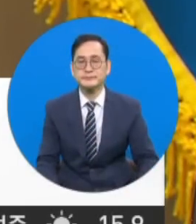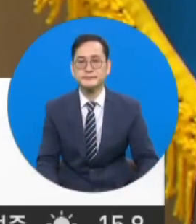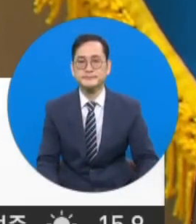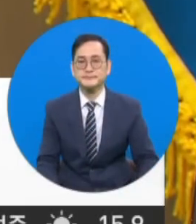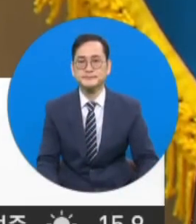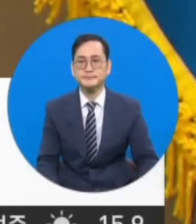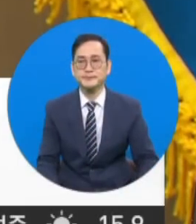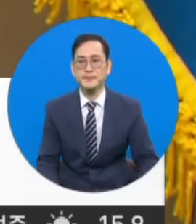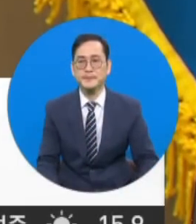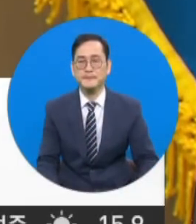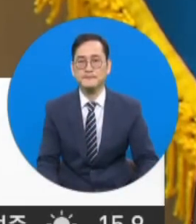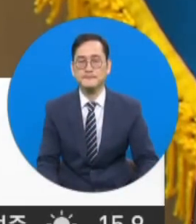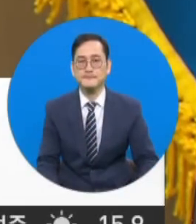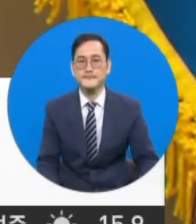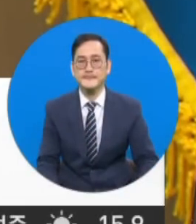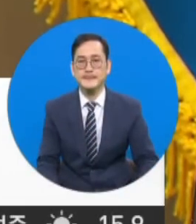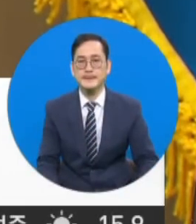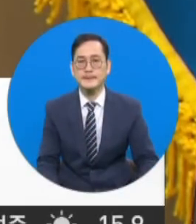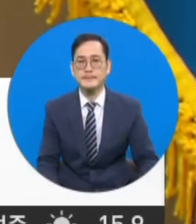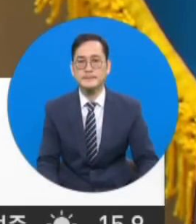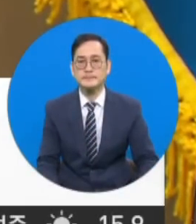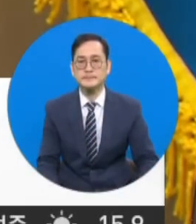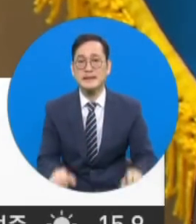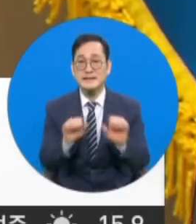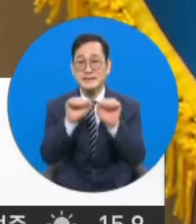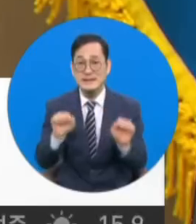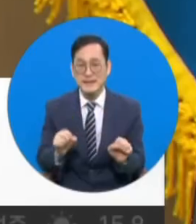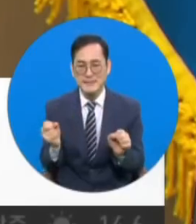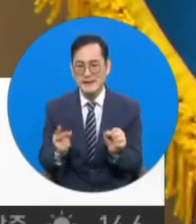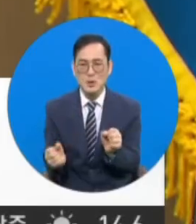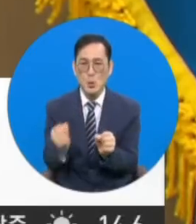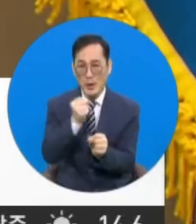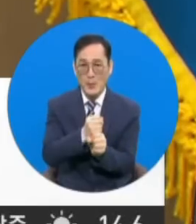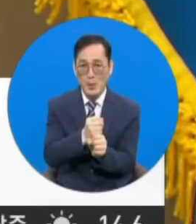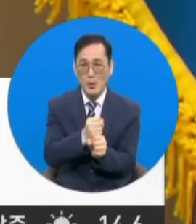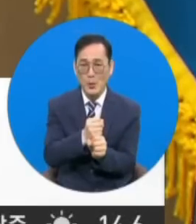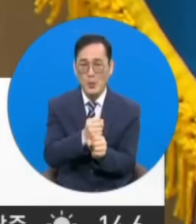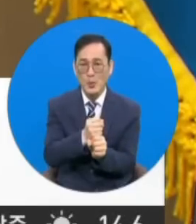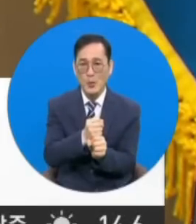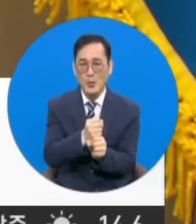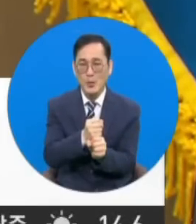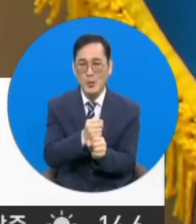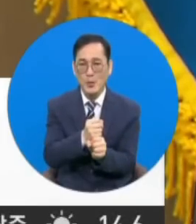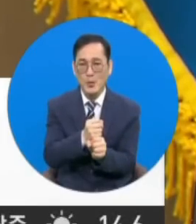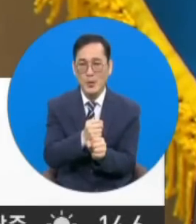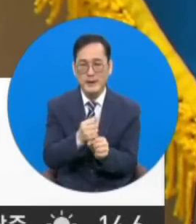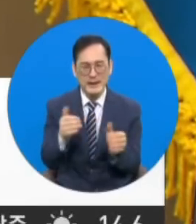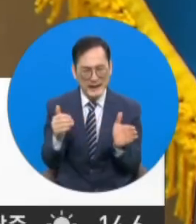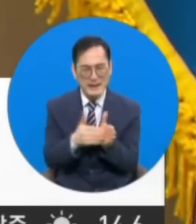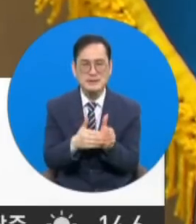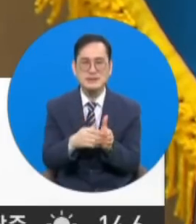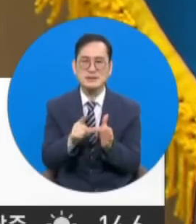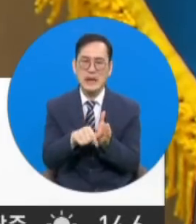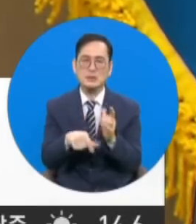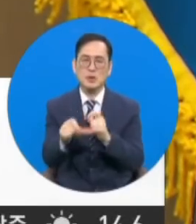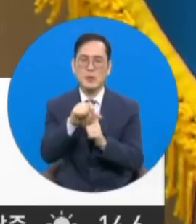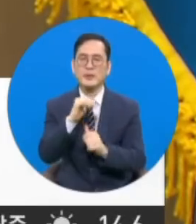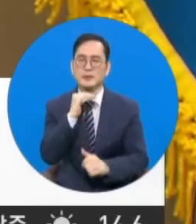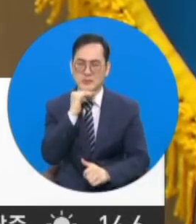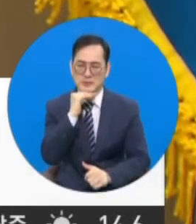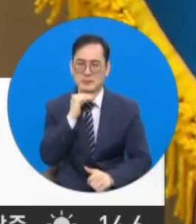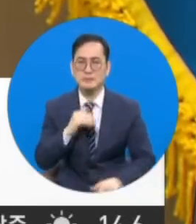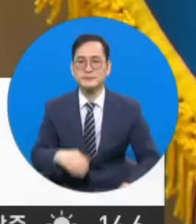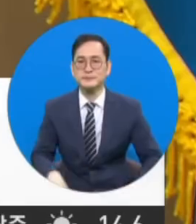것입니다 그러나 무너진 시스템을 회복하고 체감할 만한 성과를 이루기에는 시간이